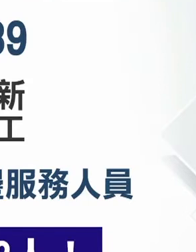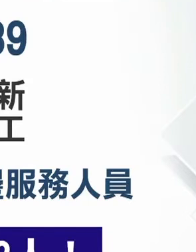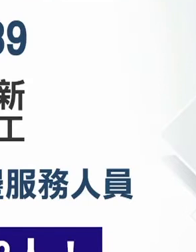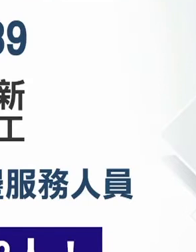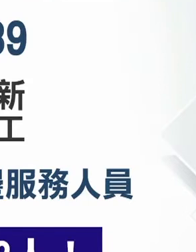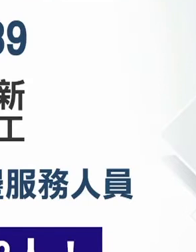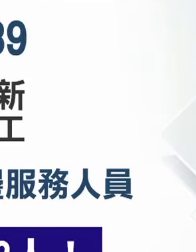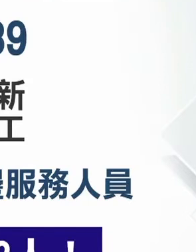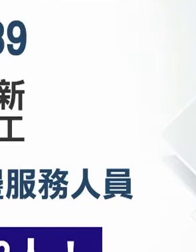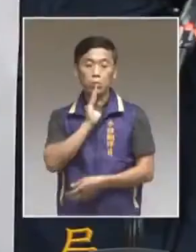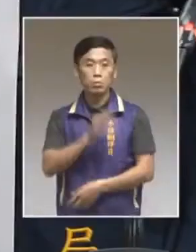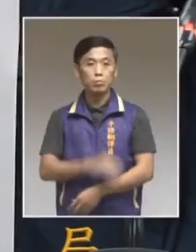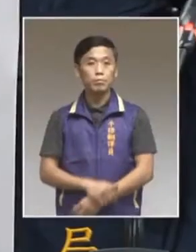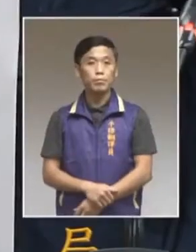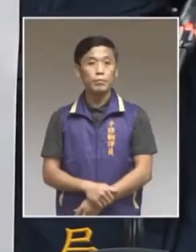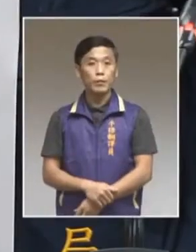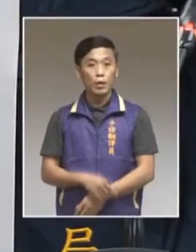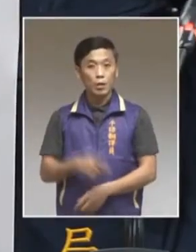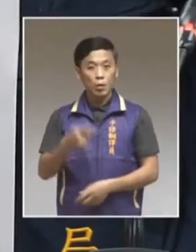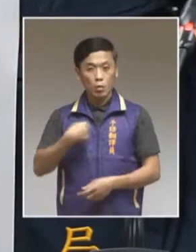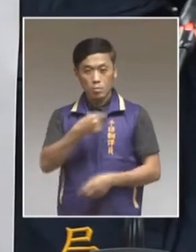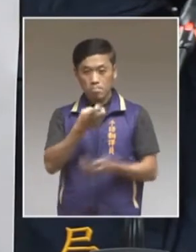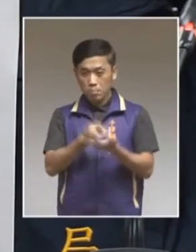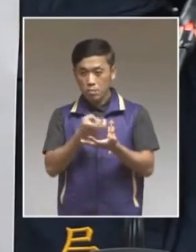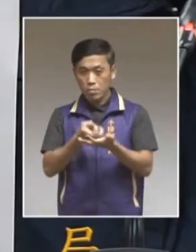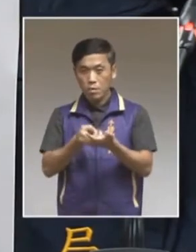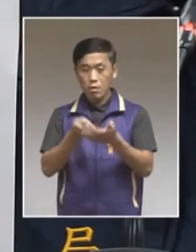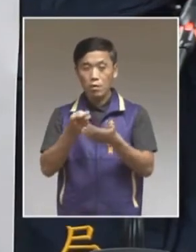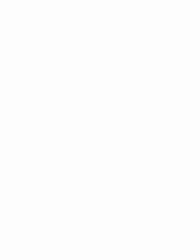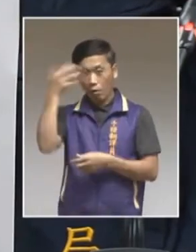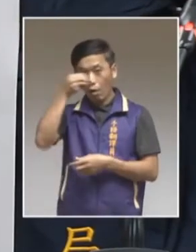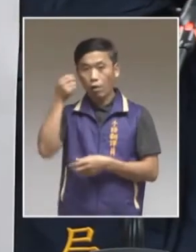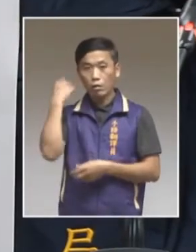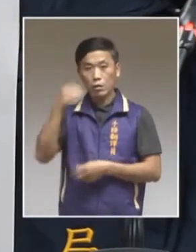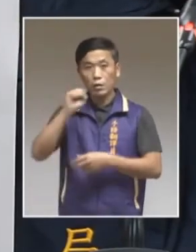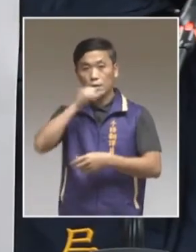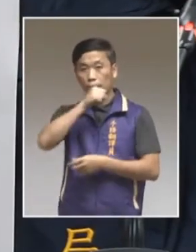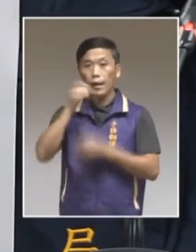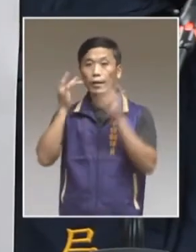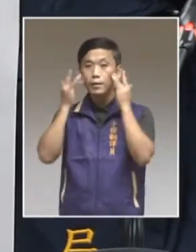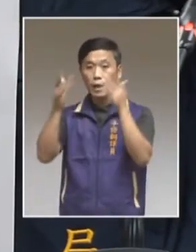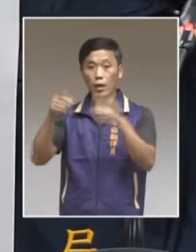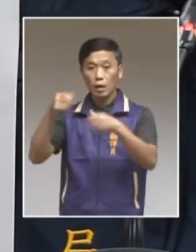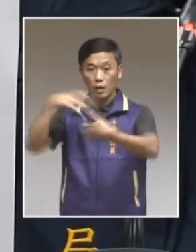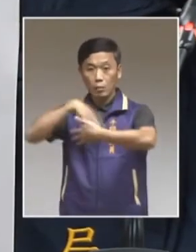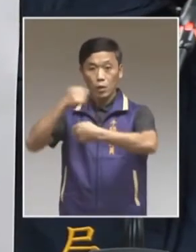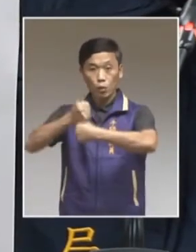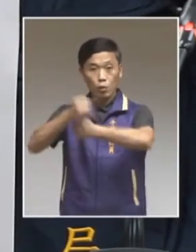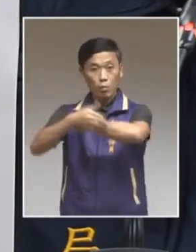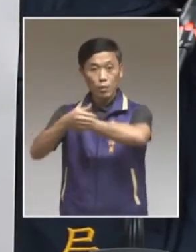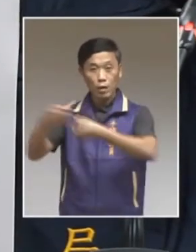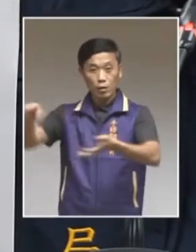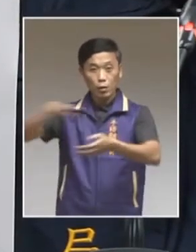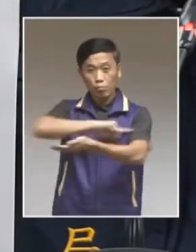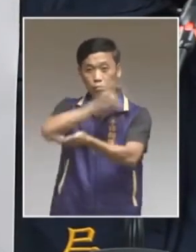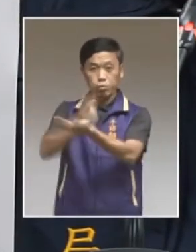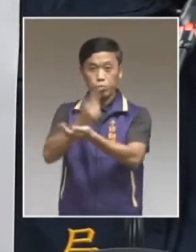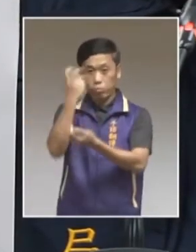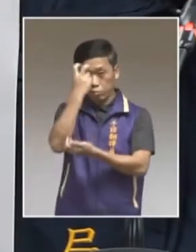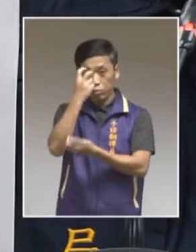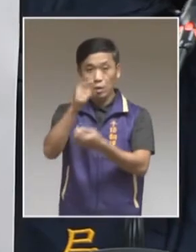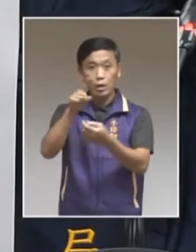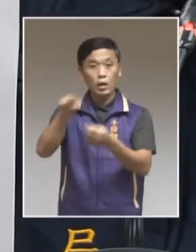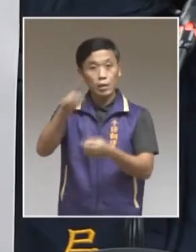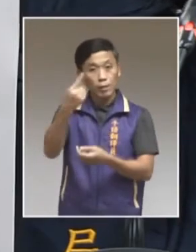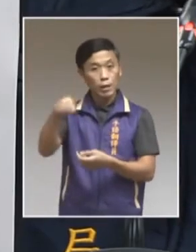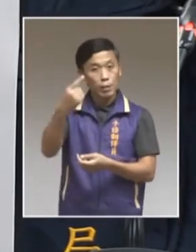共492人。 慎重起见，我们将老新台菜所有的员工框列裁剪，124人，检验全部都